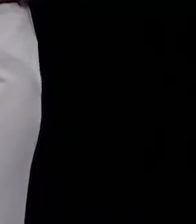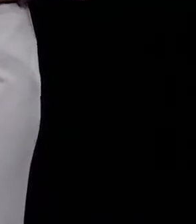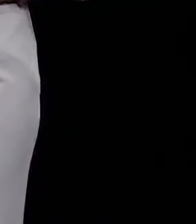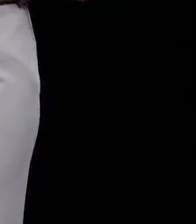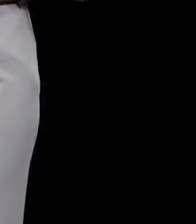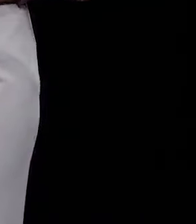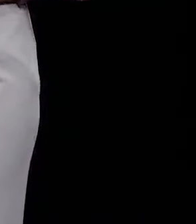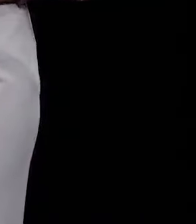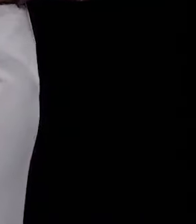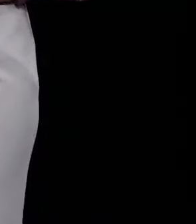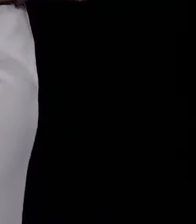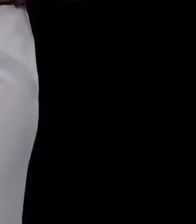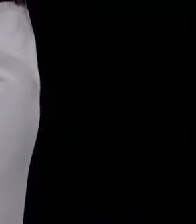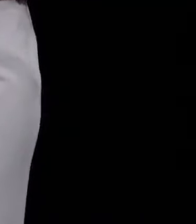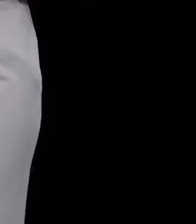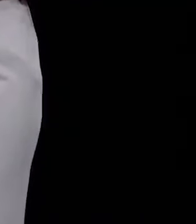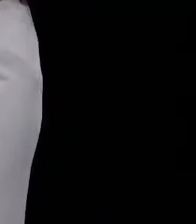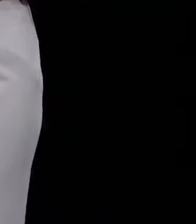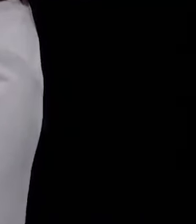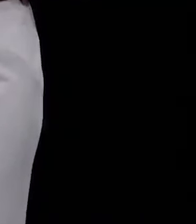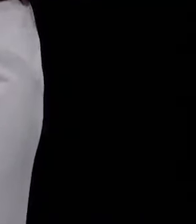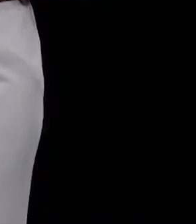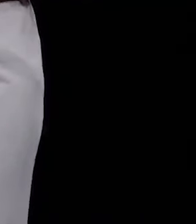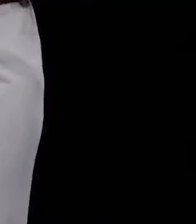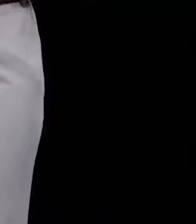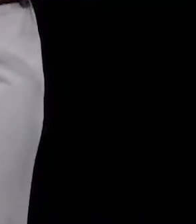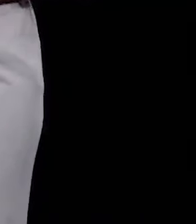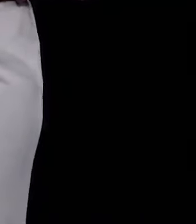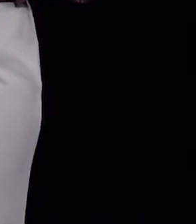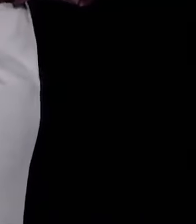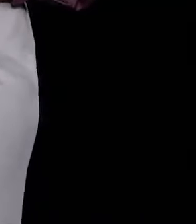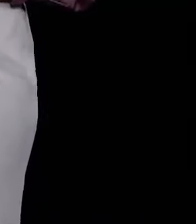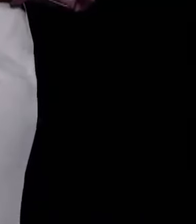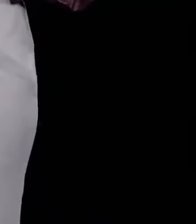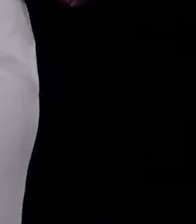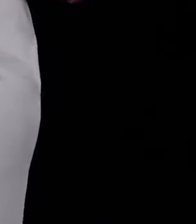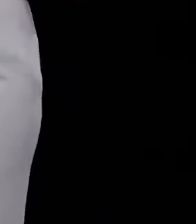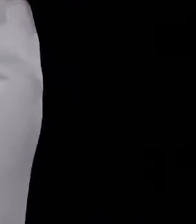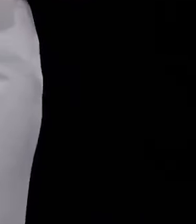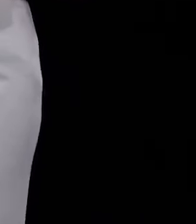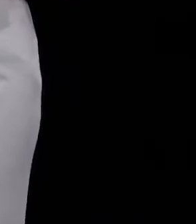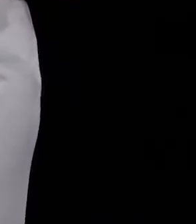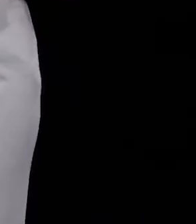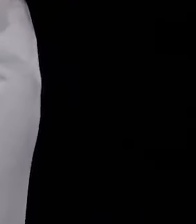언제 어디서나 내 손안의 뉴스. 광주 MBC 뉴스 유튜브 구독으로 함께하세요.